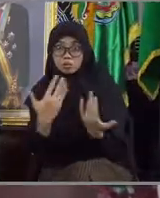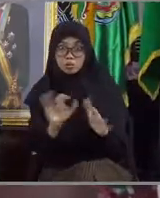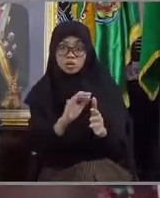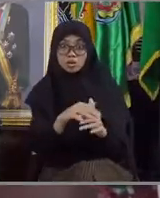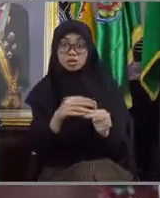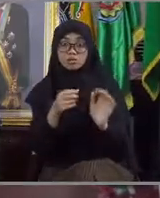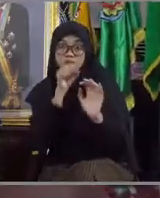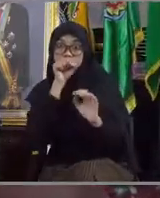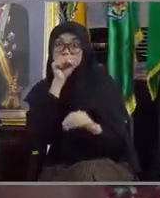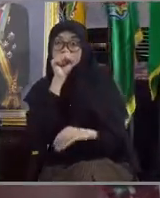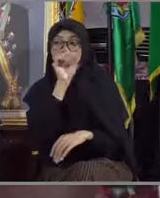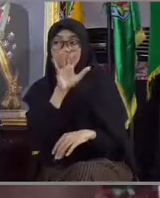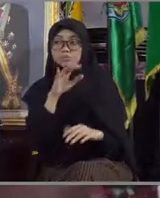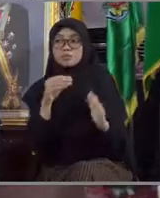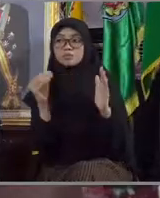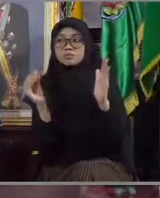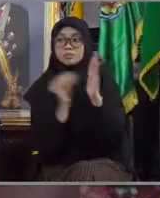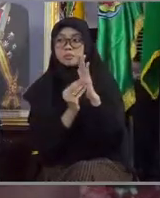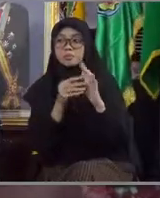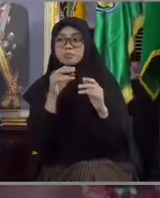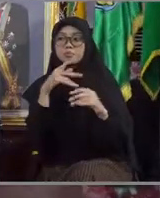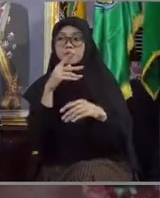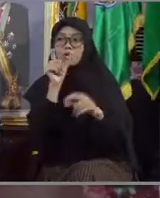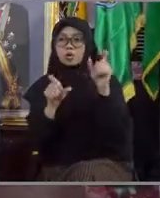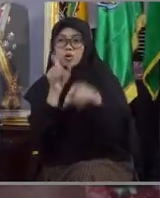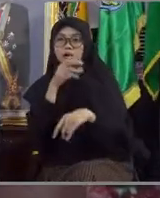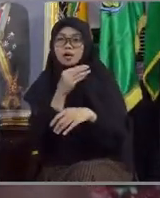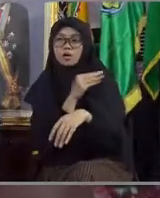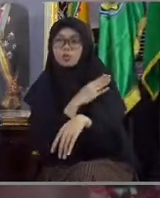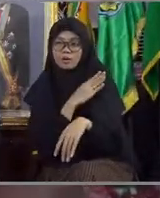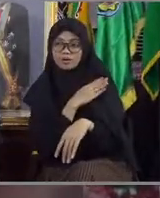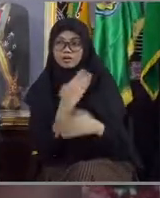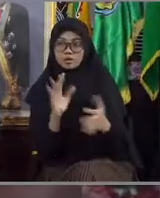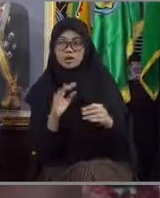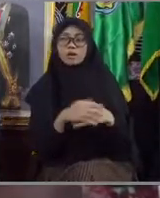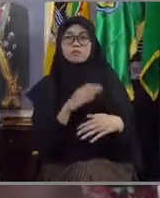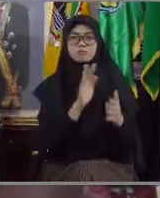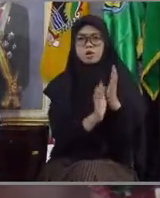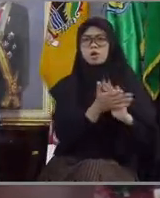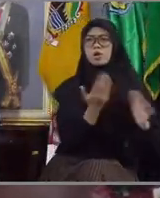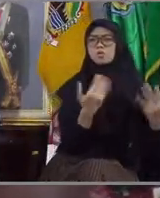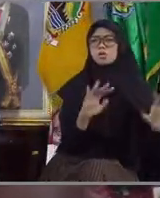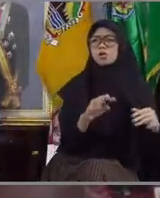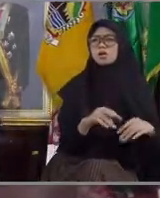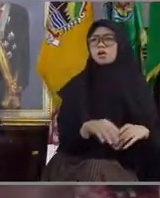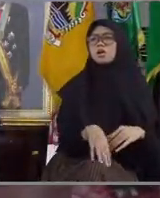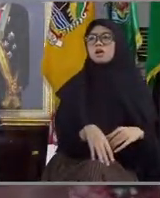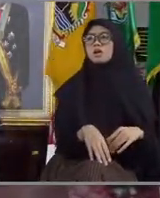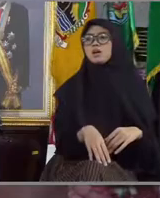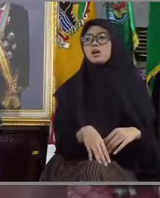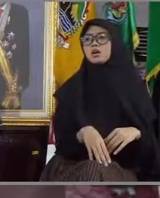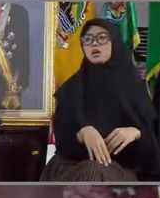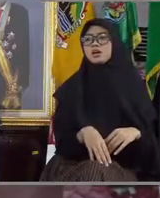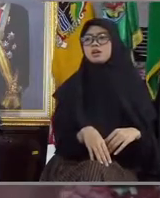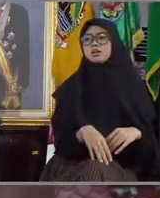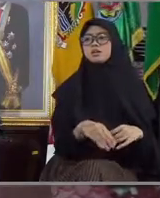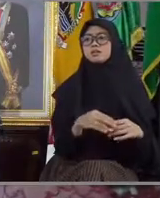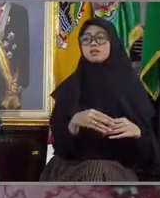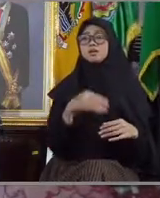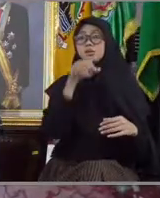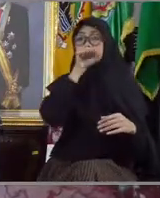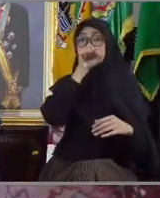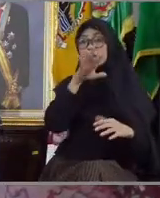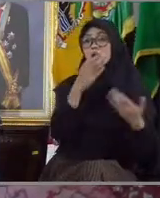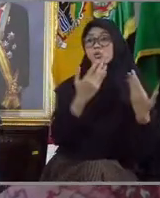di kabupaten? Pernah. Pernah ada responnya? Pernah. Wis rampung no. Maksudnya dalam artian gini Bapak. Hah?